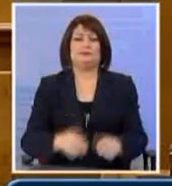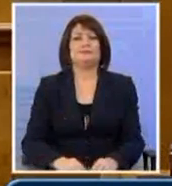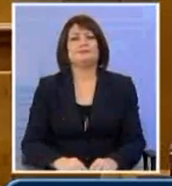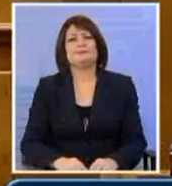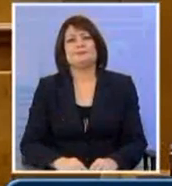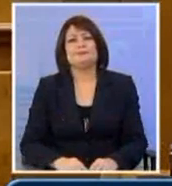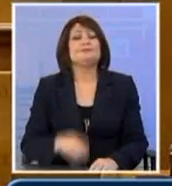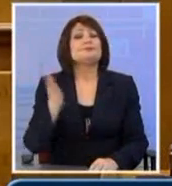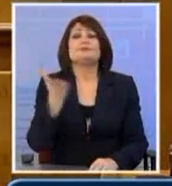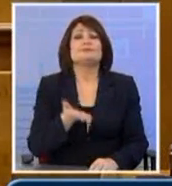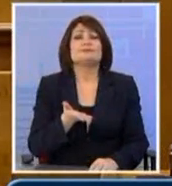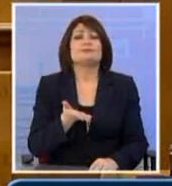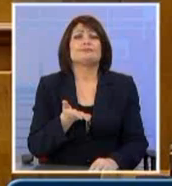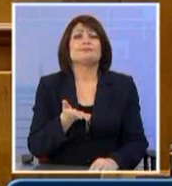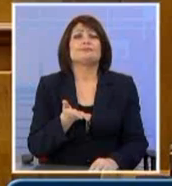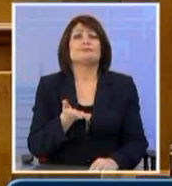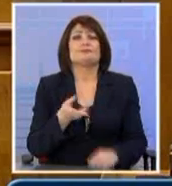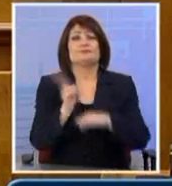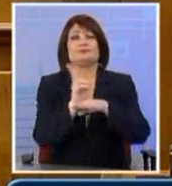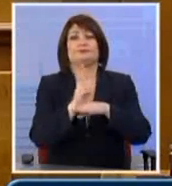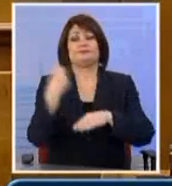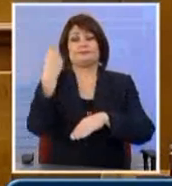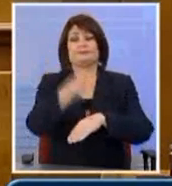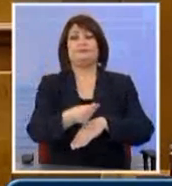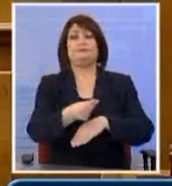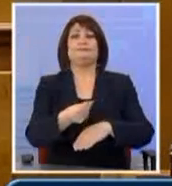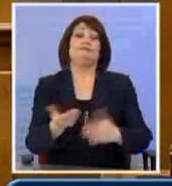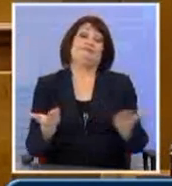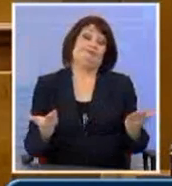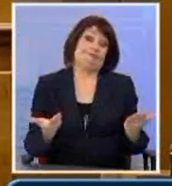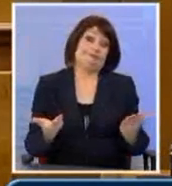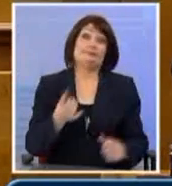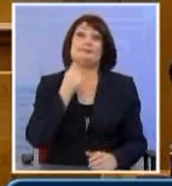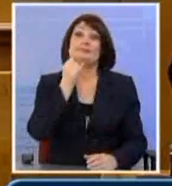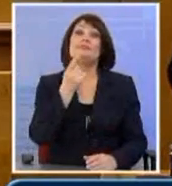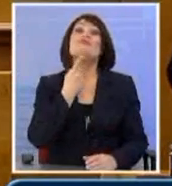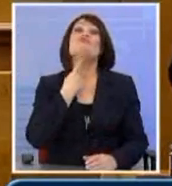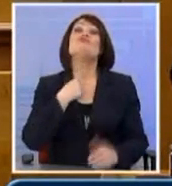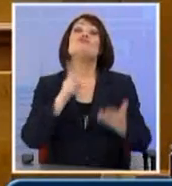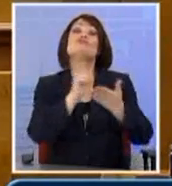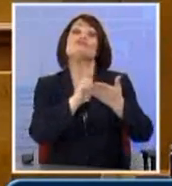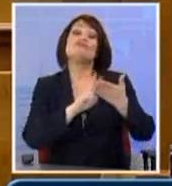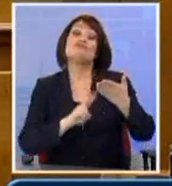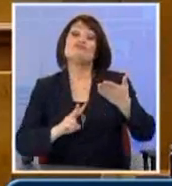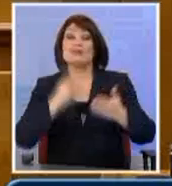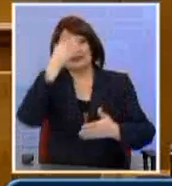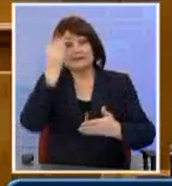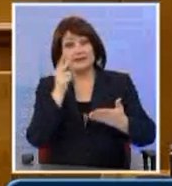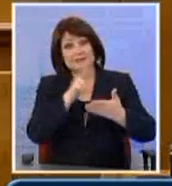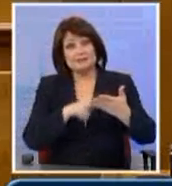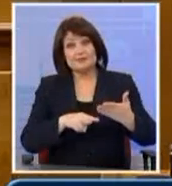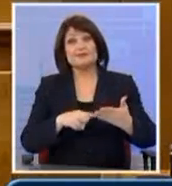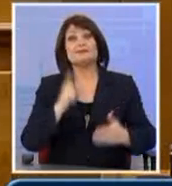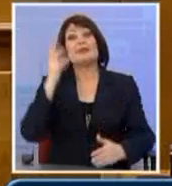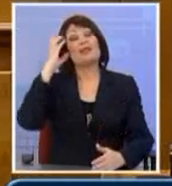και φέρατε και το έγγραφο που καταθέσατε. Πάντα μου αρέσει να διαβάζω τα έγγραφα που καταθέτετε. Θυμάμαι την